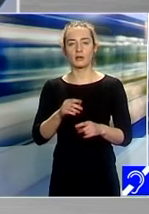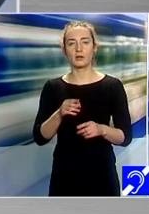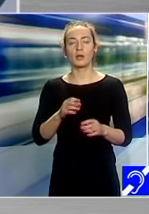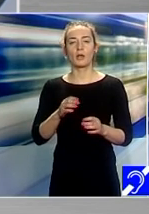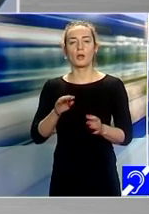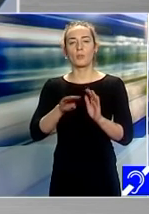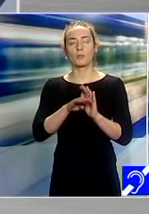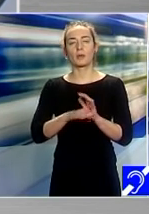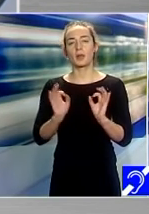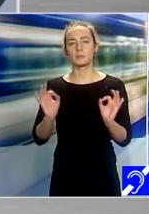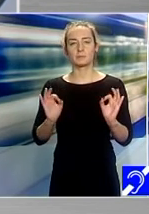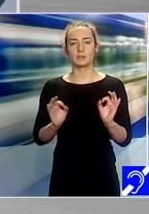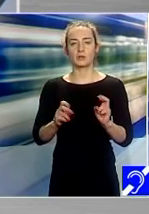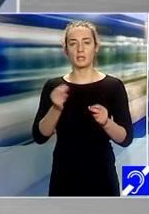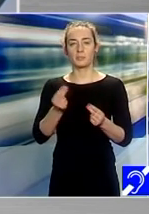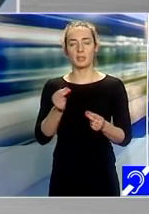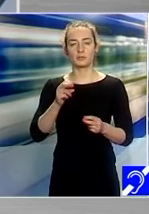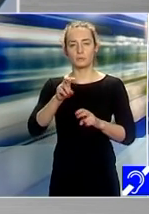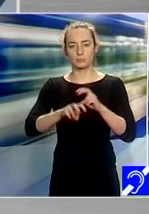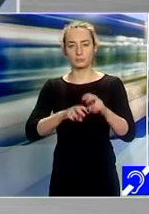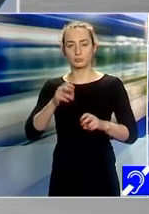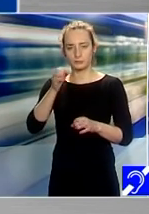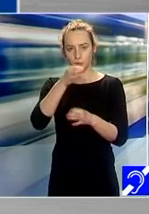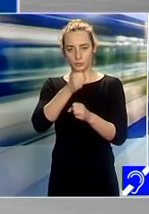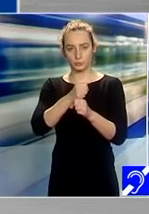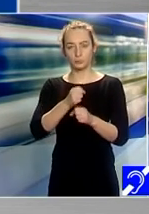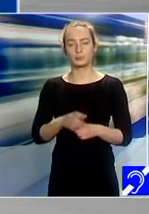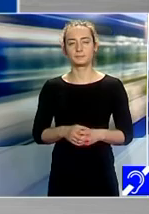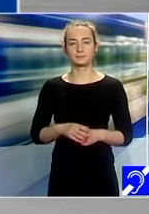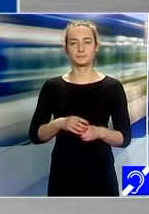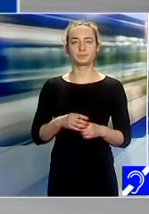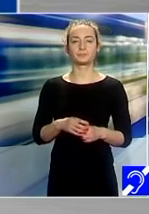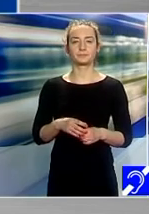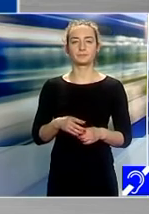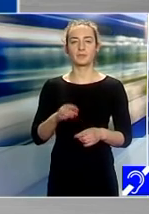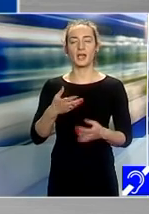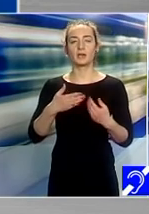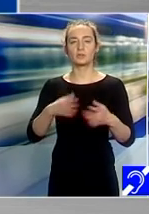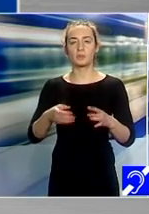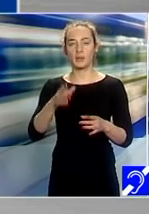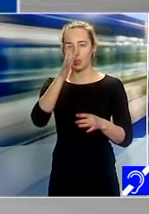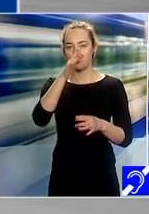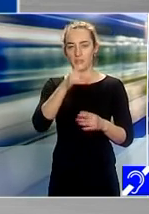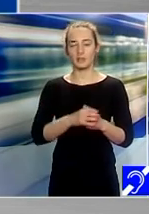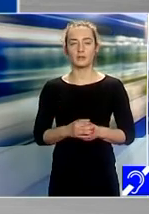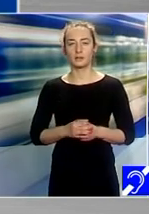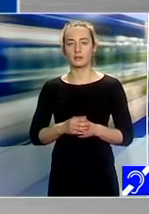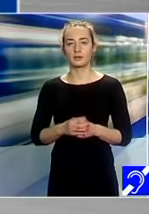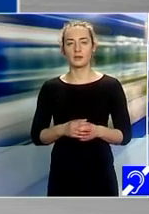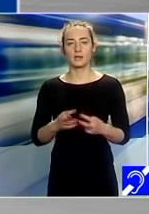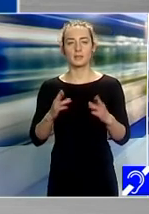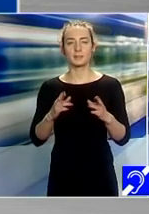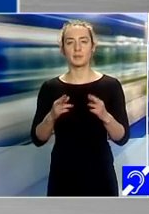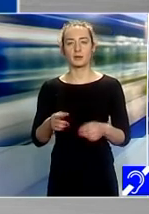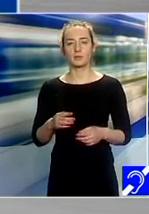principal o rectosigmoidoscopie. Toate aceste trei programe vor debuta din aprilie. Da. Sperăm că se